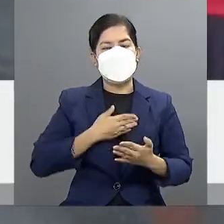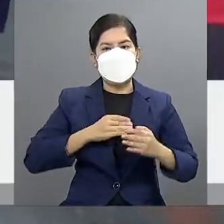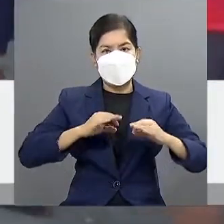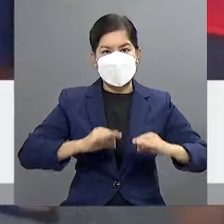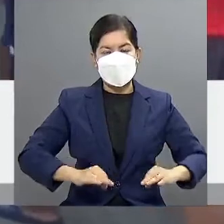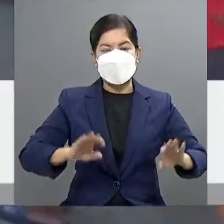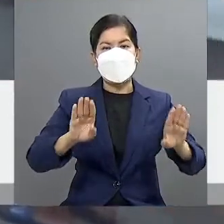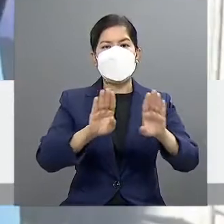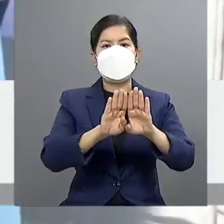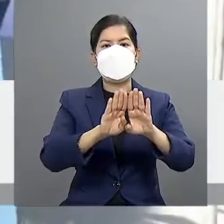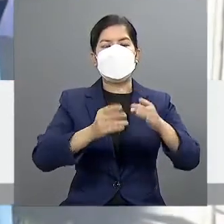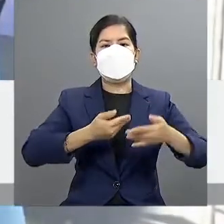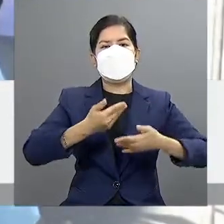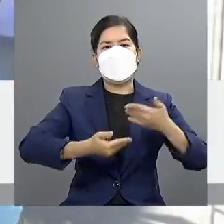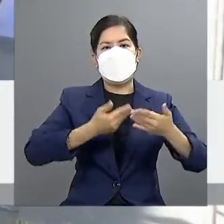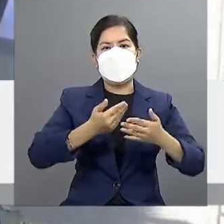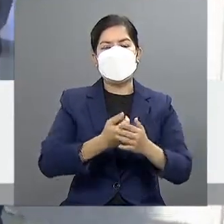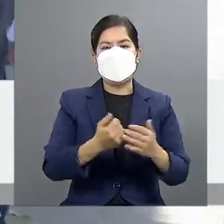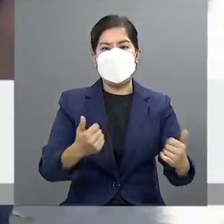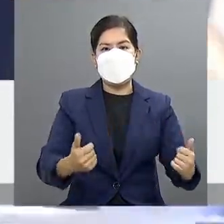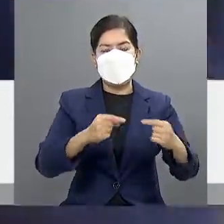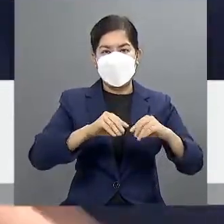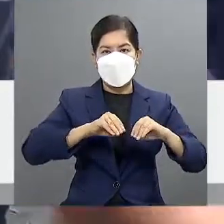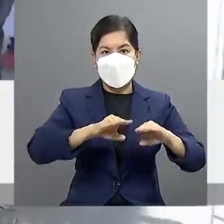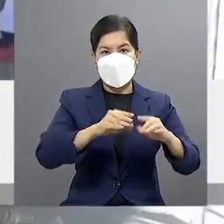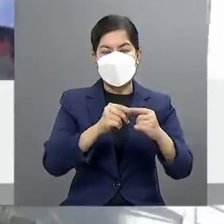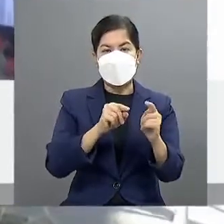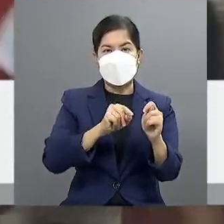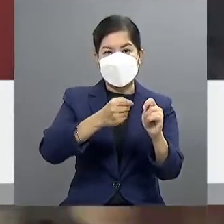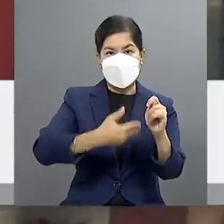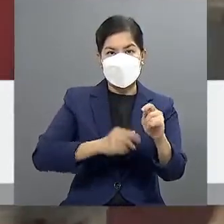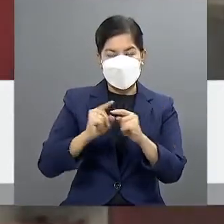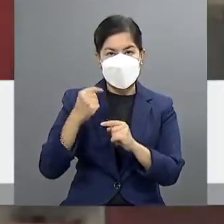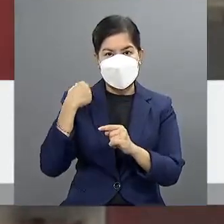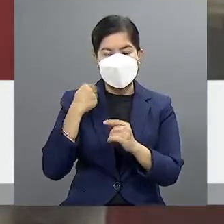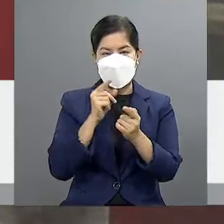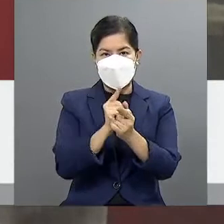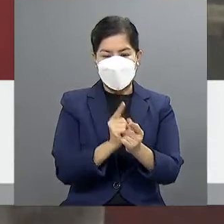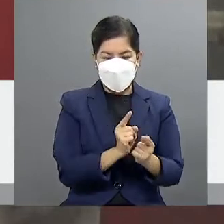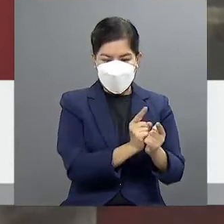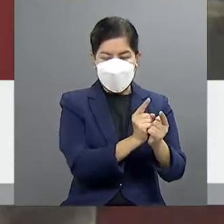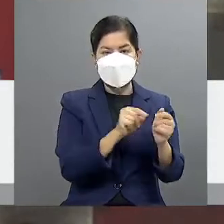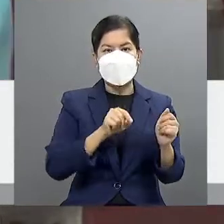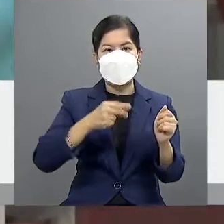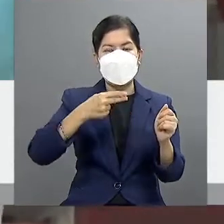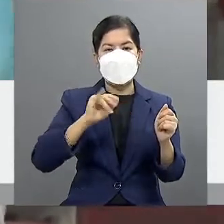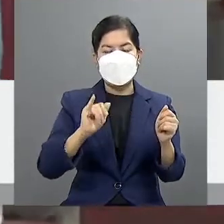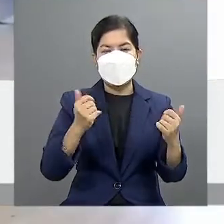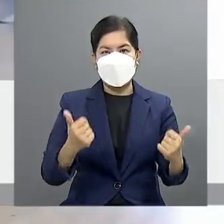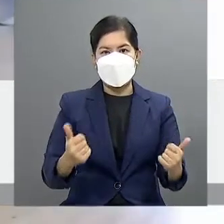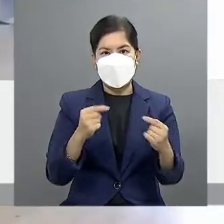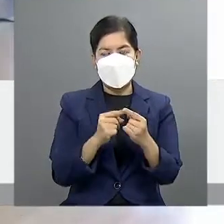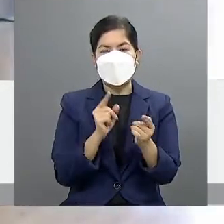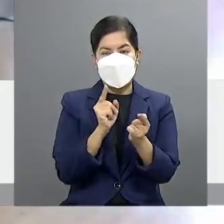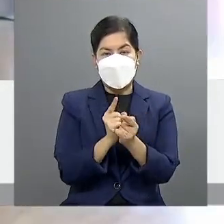การระบาดตอนนี้เกิดขึ้นในรายตำบลทุกตำบลทำให้อำเภอห้วยยอดมีผู้ติดเชื้อเป็นอันดับ2ของจังหวัด